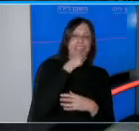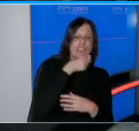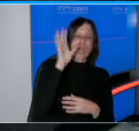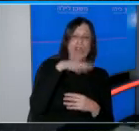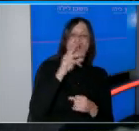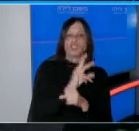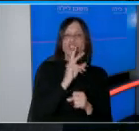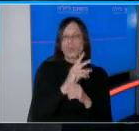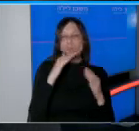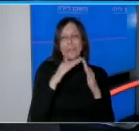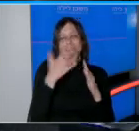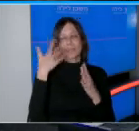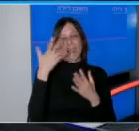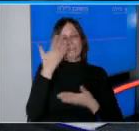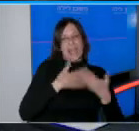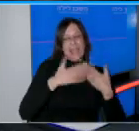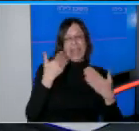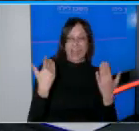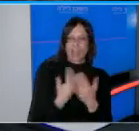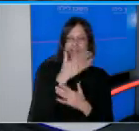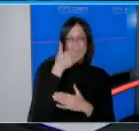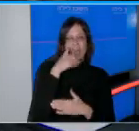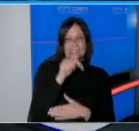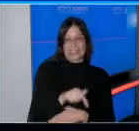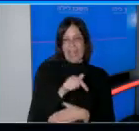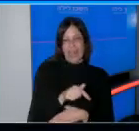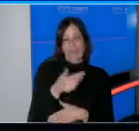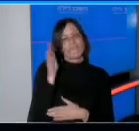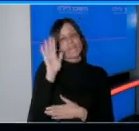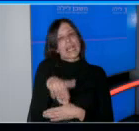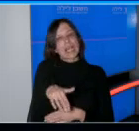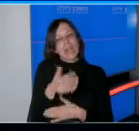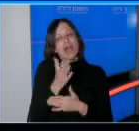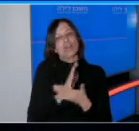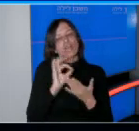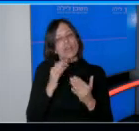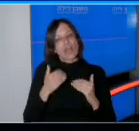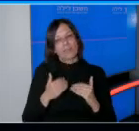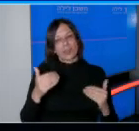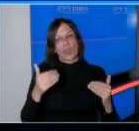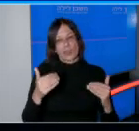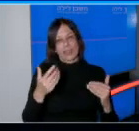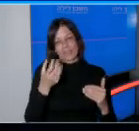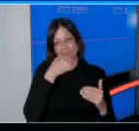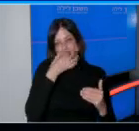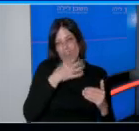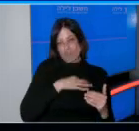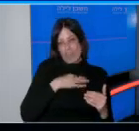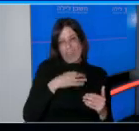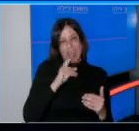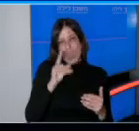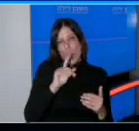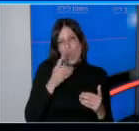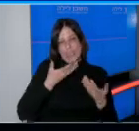גם מהגרת חדשה למדינת ישראל, וגם השלב של ההתפתחות, ואני, את יודעת, השאלה שלי, תמיד גם אני לא